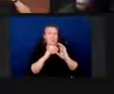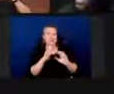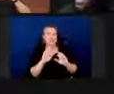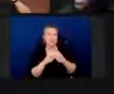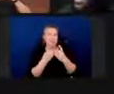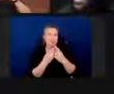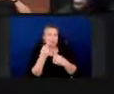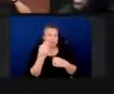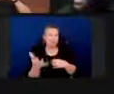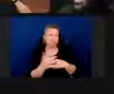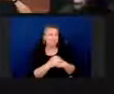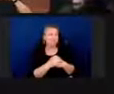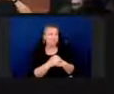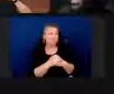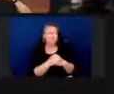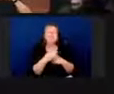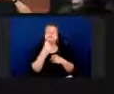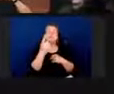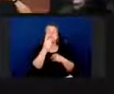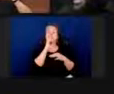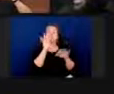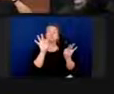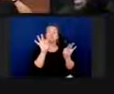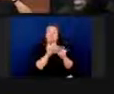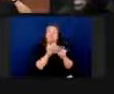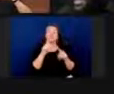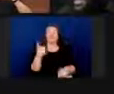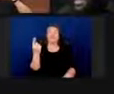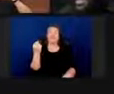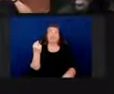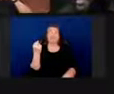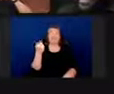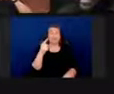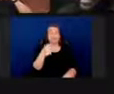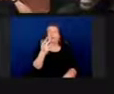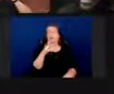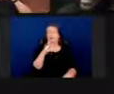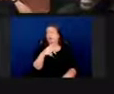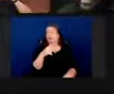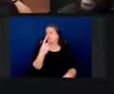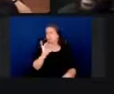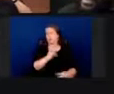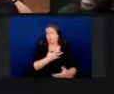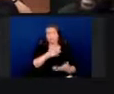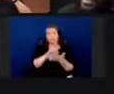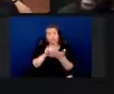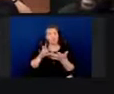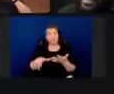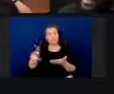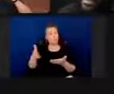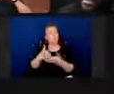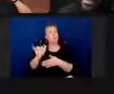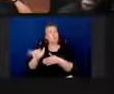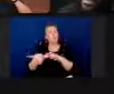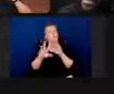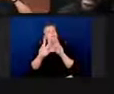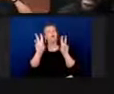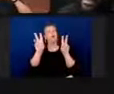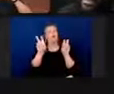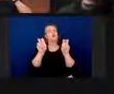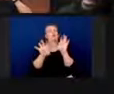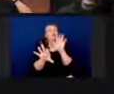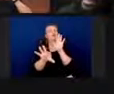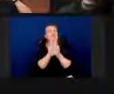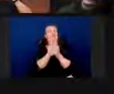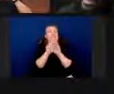للمسائل المتعلقة بالاتصال. فإذا إحدى الأشياء المهمة التي حصلت في العام الماضي ولا سيما